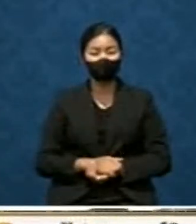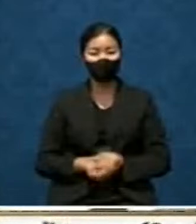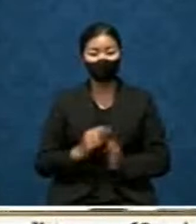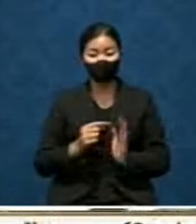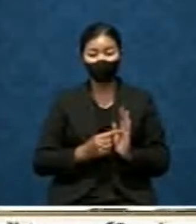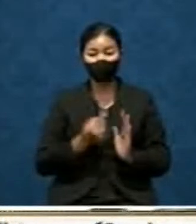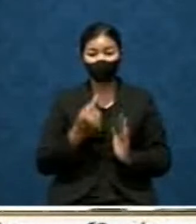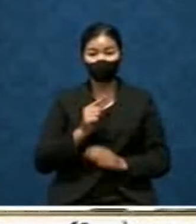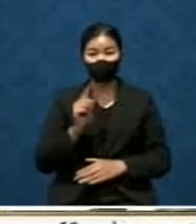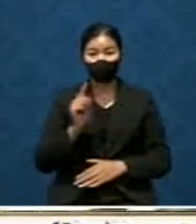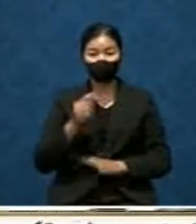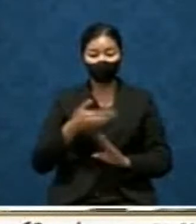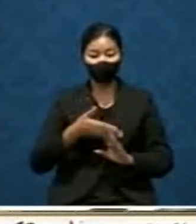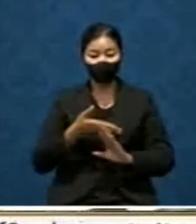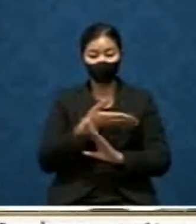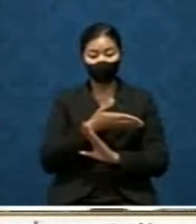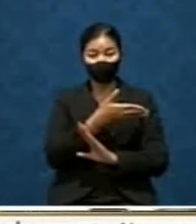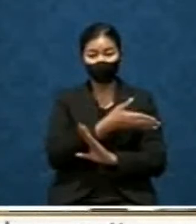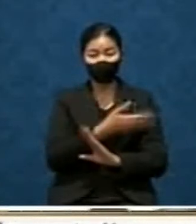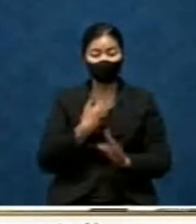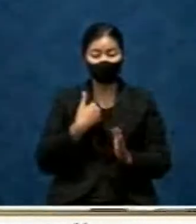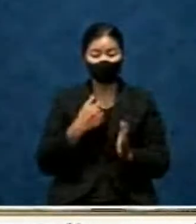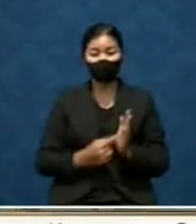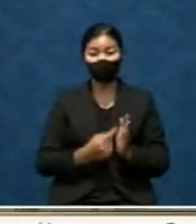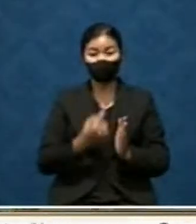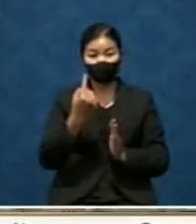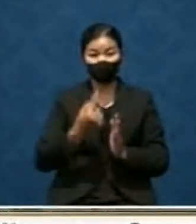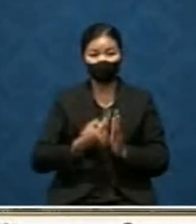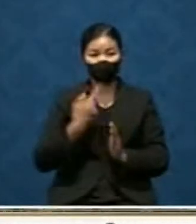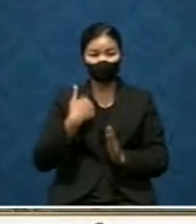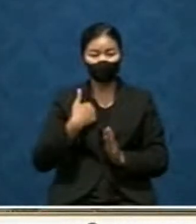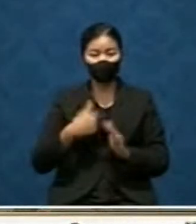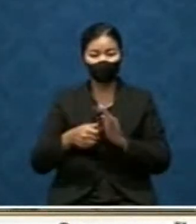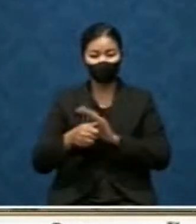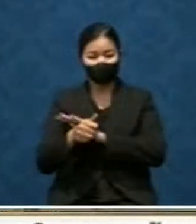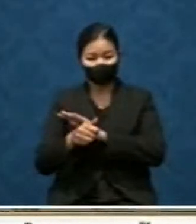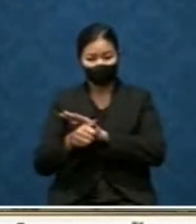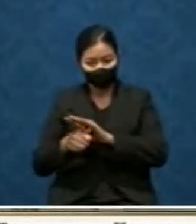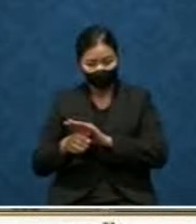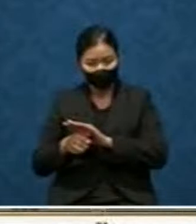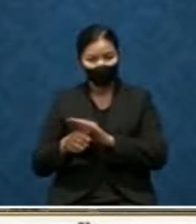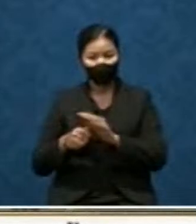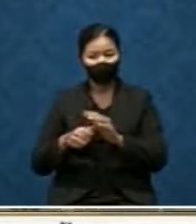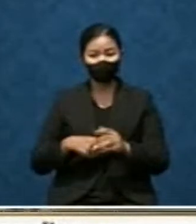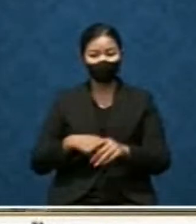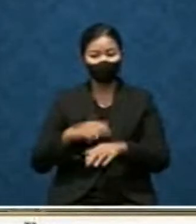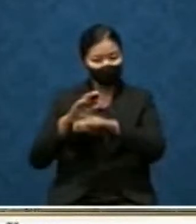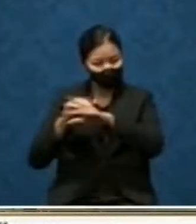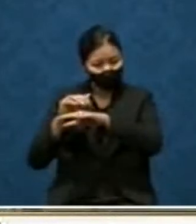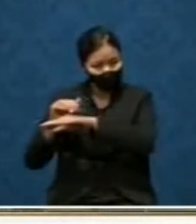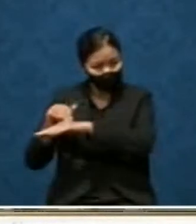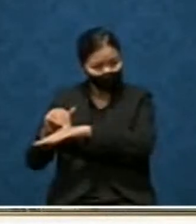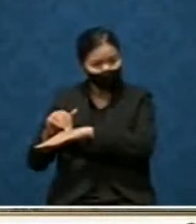เริ่มต้นท่านก็บอกแล้วแอบอ้าง golfingวนเชื่อ